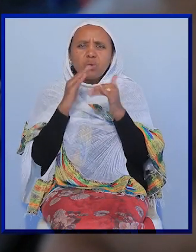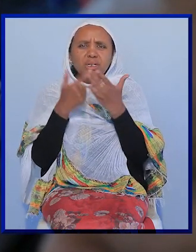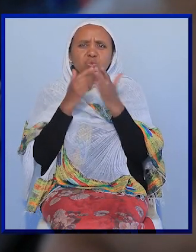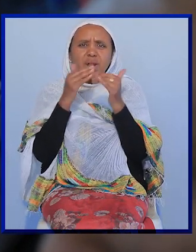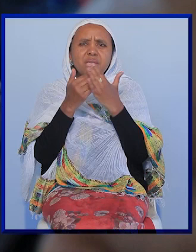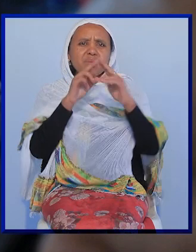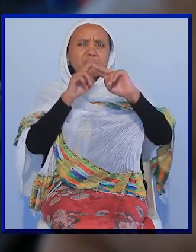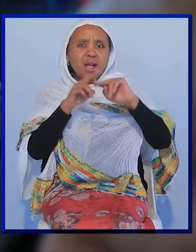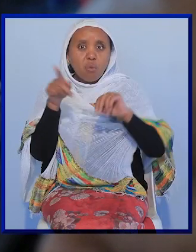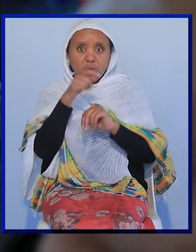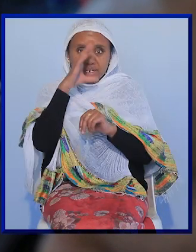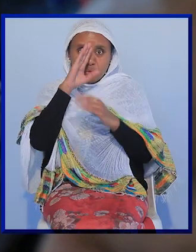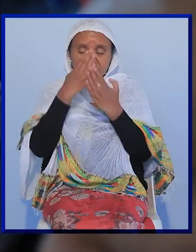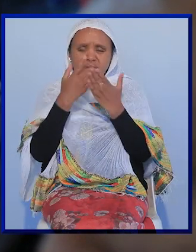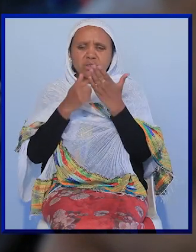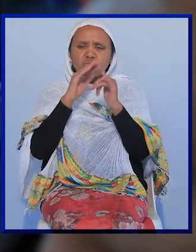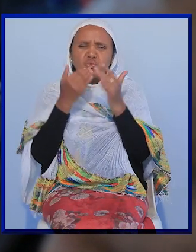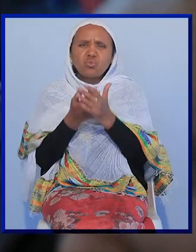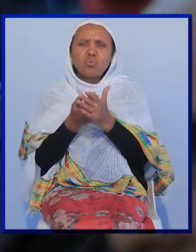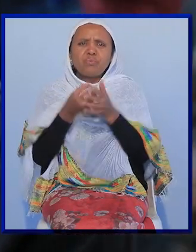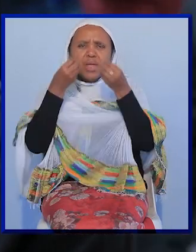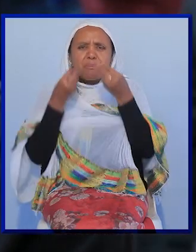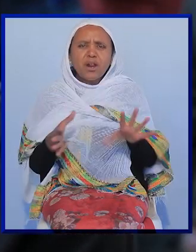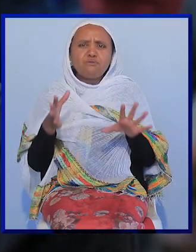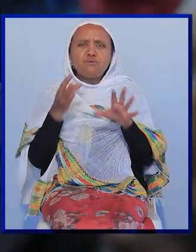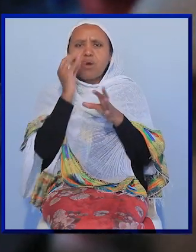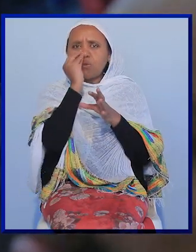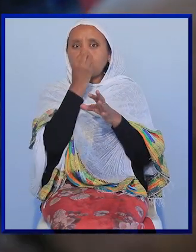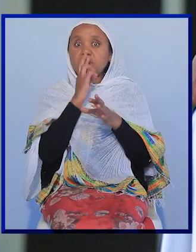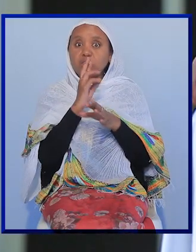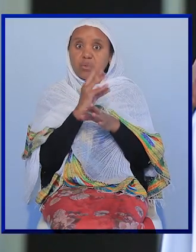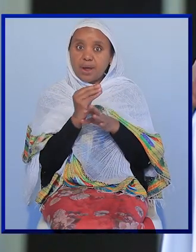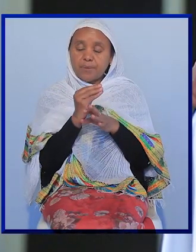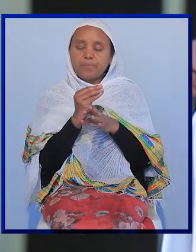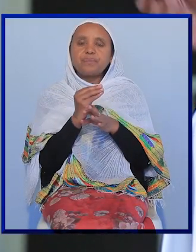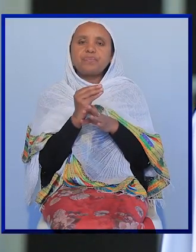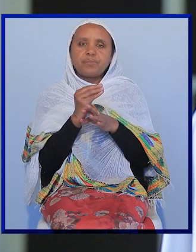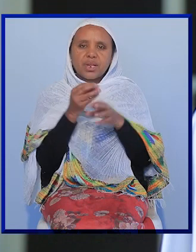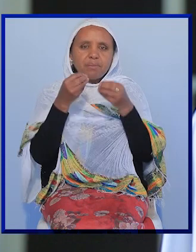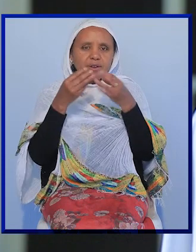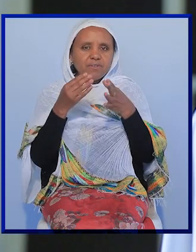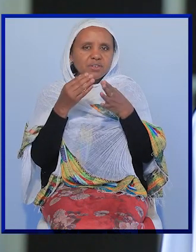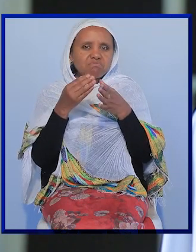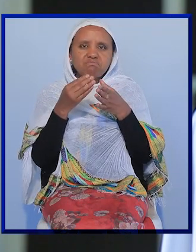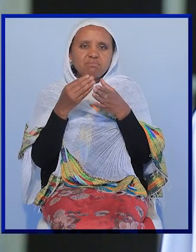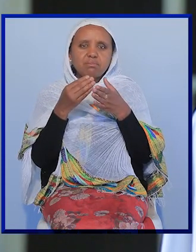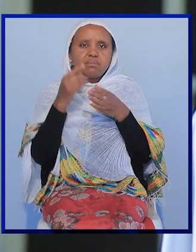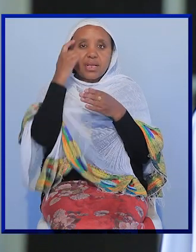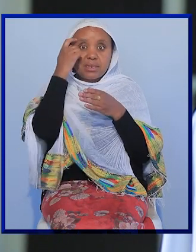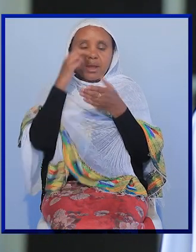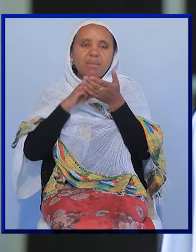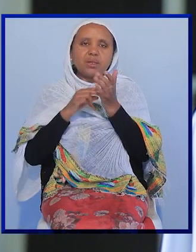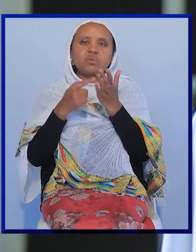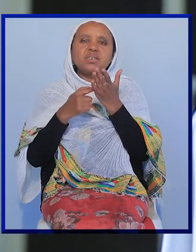ላይ የሚመካ ከሆነ ግን የሰው ልጅ እነዚህ ሁሉ የሚረግፉ አበቦች ናቸውና መርገፍን ገንዘብ አድርጎ ይኖራል ማለት ነው።